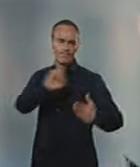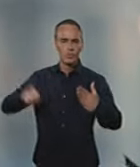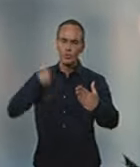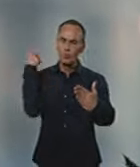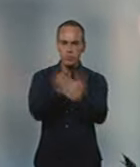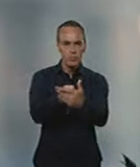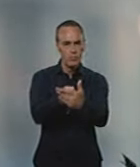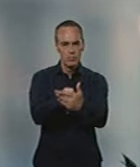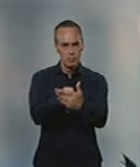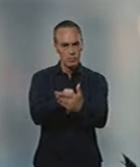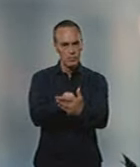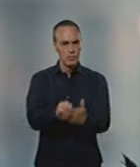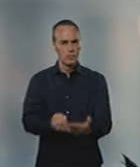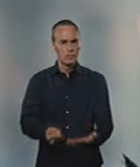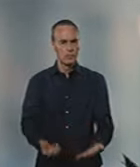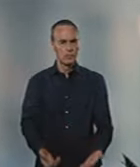dernière